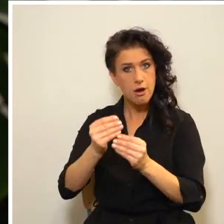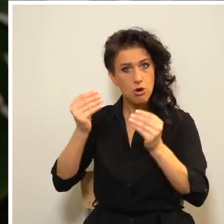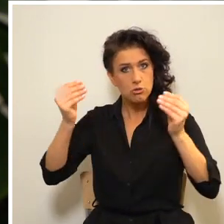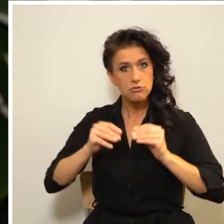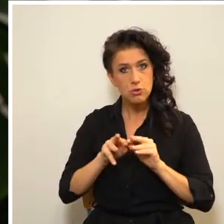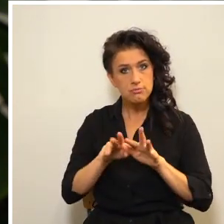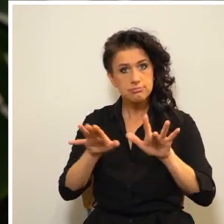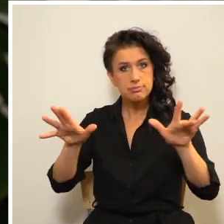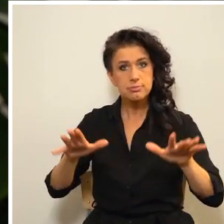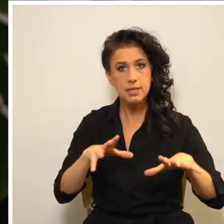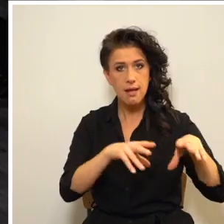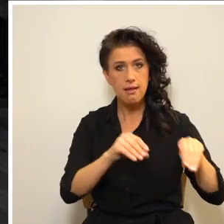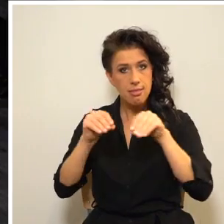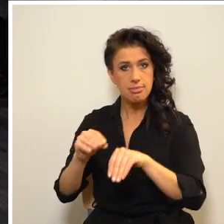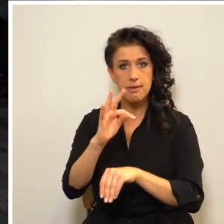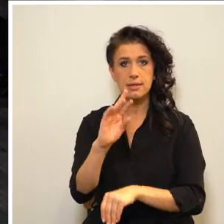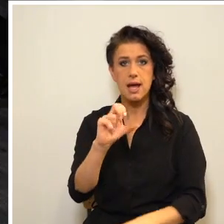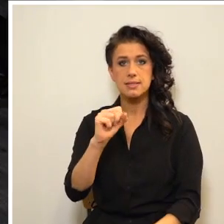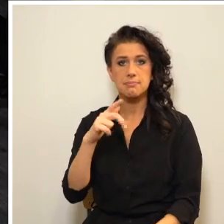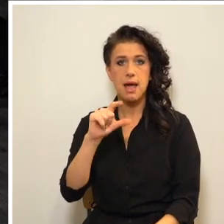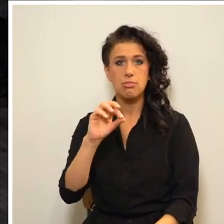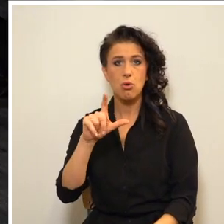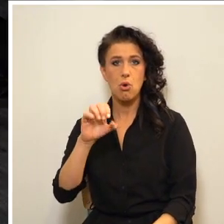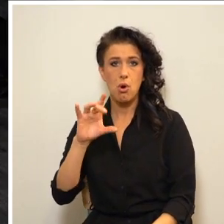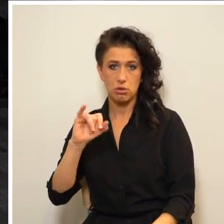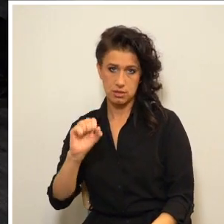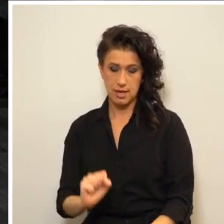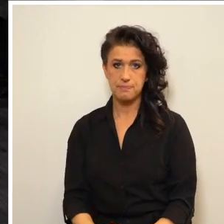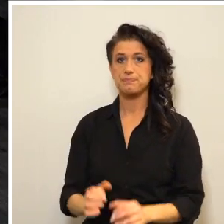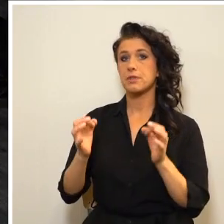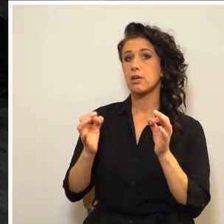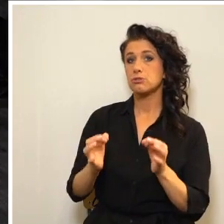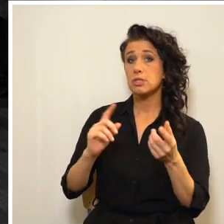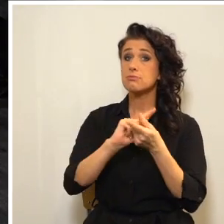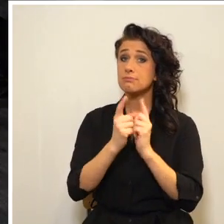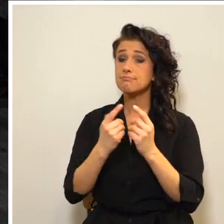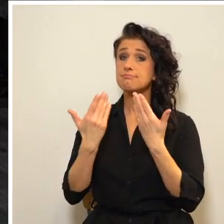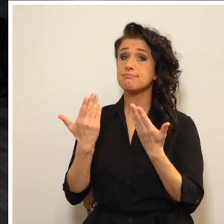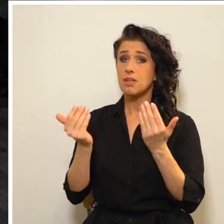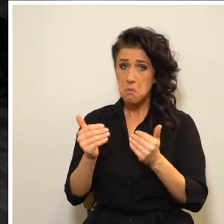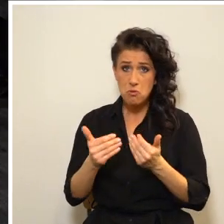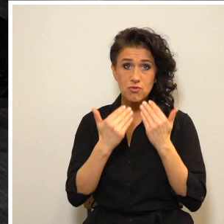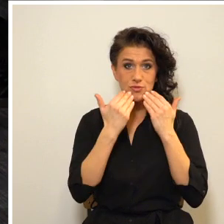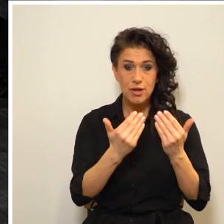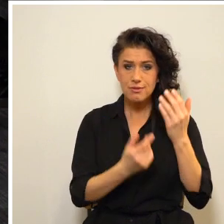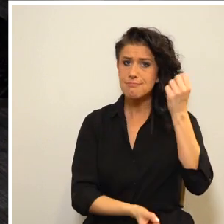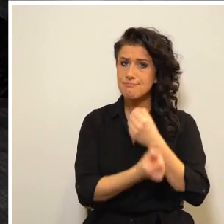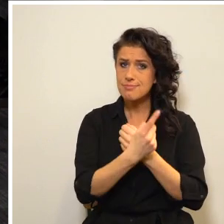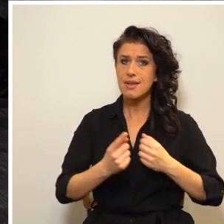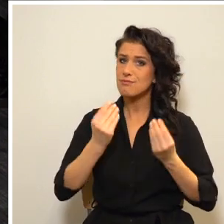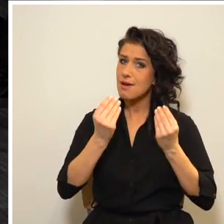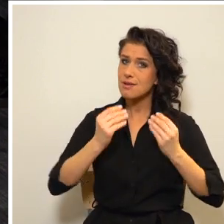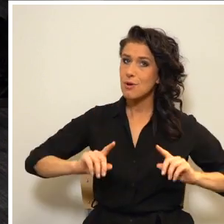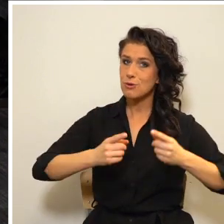transplantologii to nasze dzisiejsze spotkanie jest możliwe dzięki inicjatywie i wspaniałej organizacji